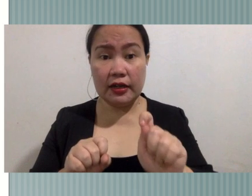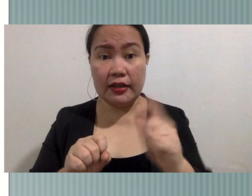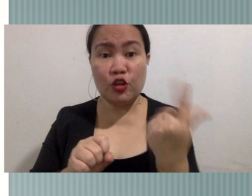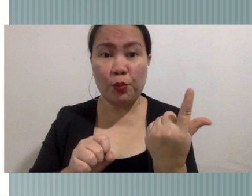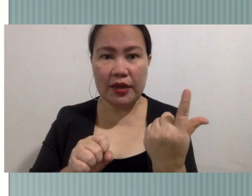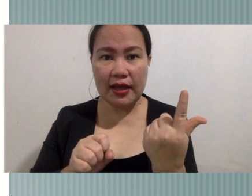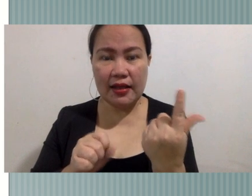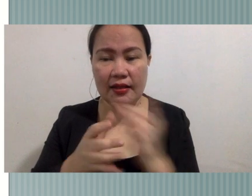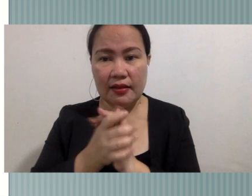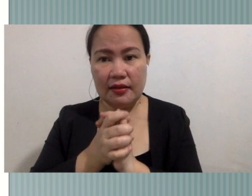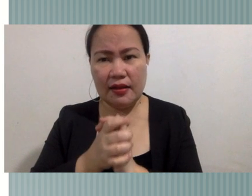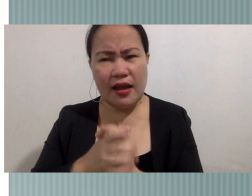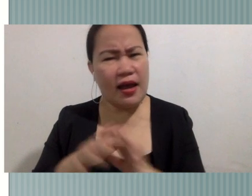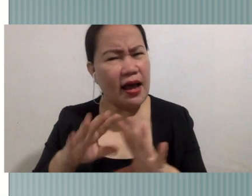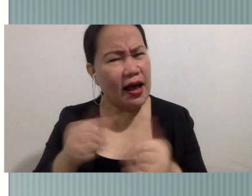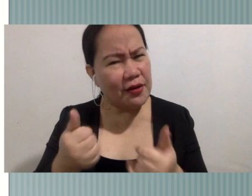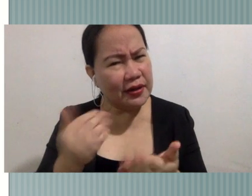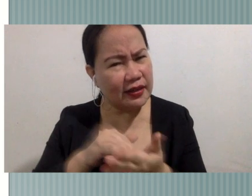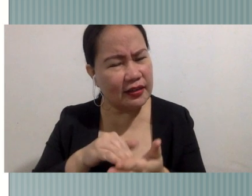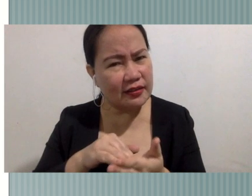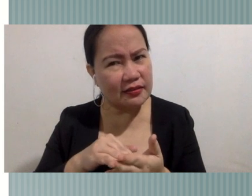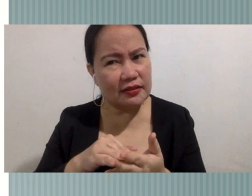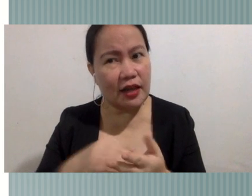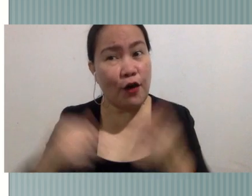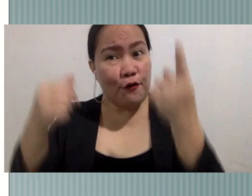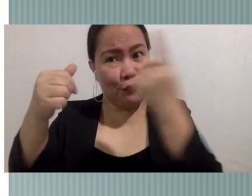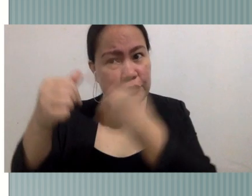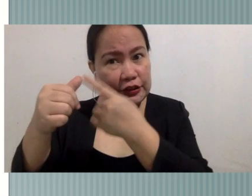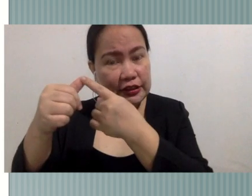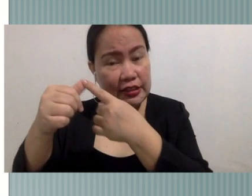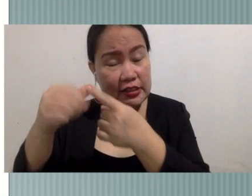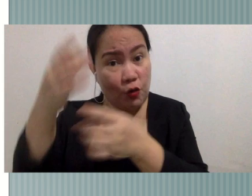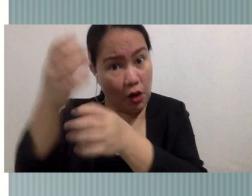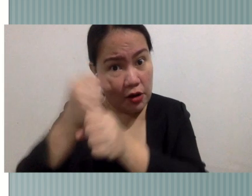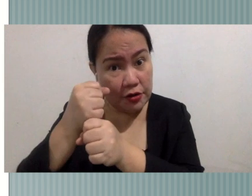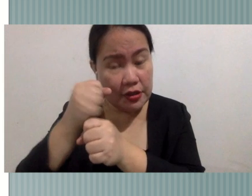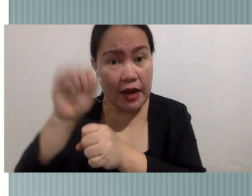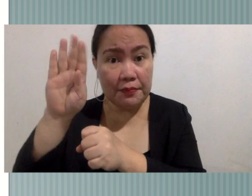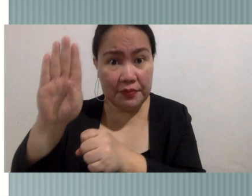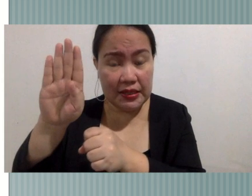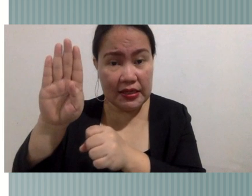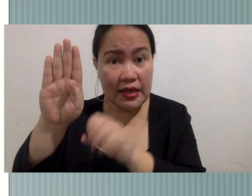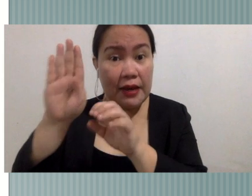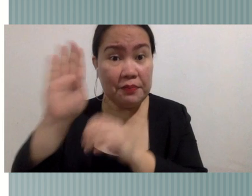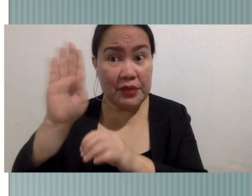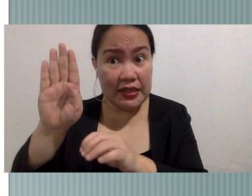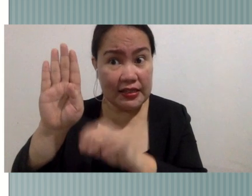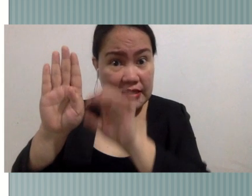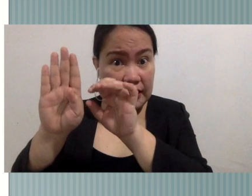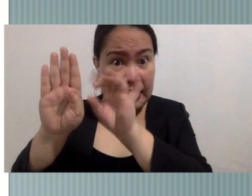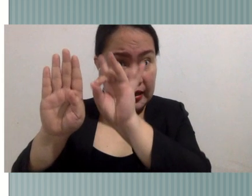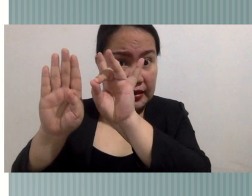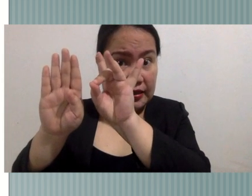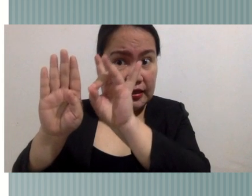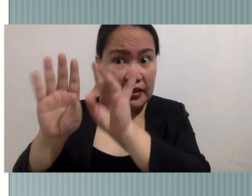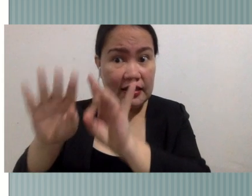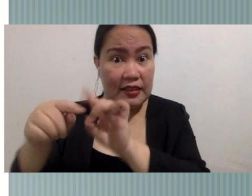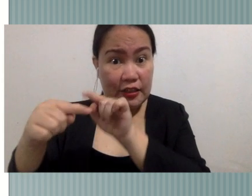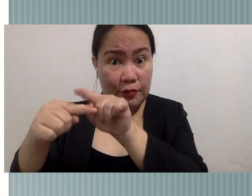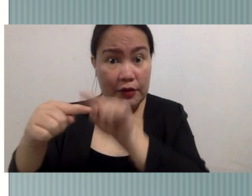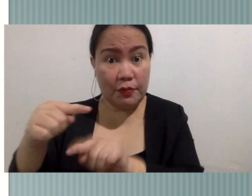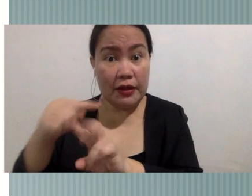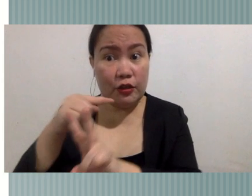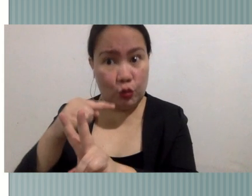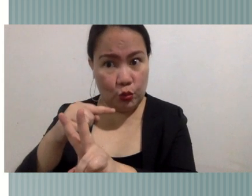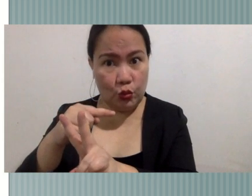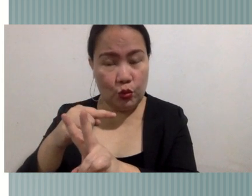So, paano ulit natin nakuha yung 16? Una muna, kunin muna natin yung value ng b, tapos i-divide